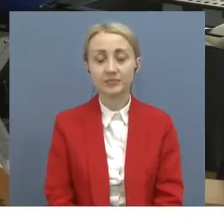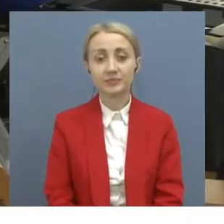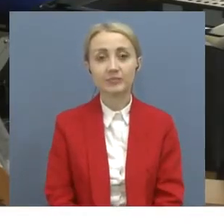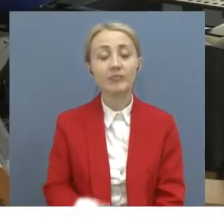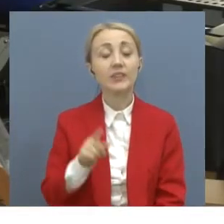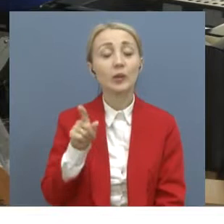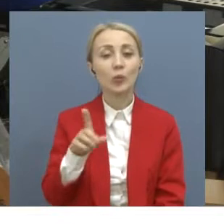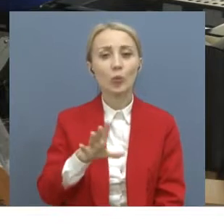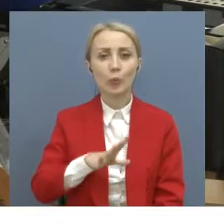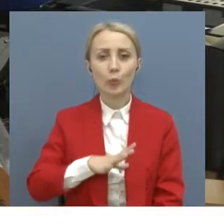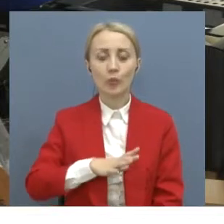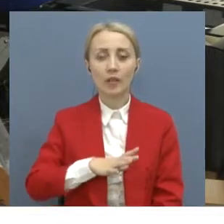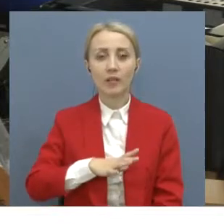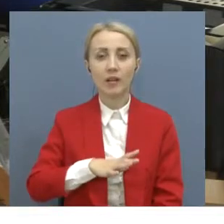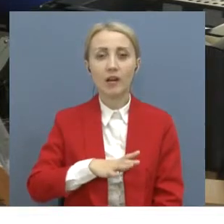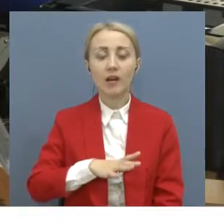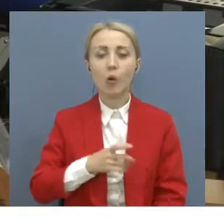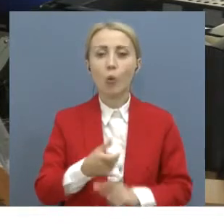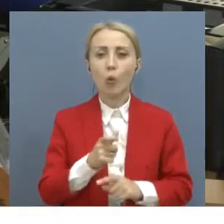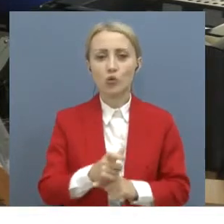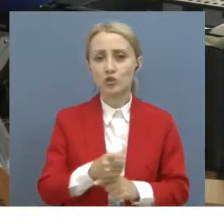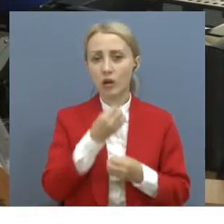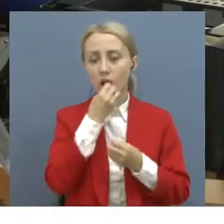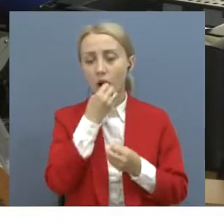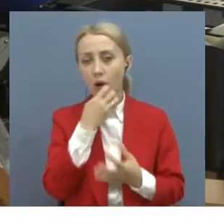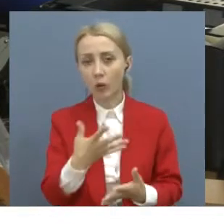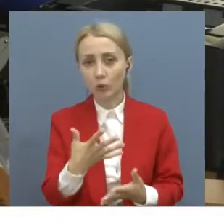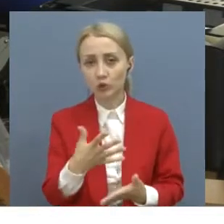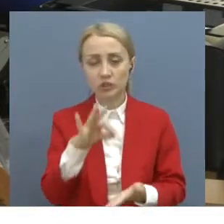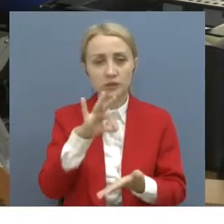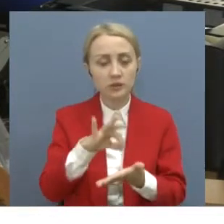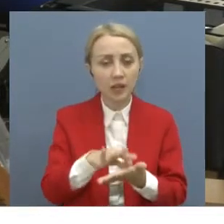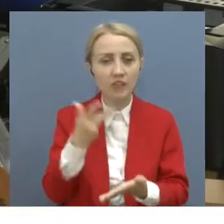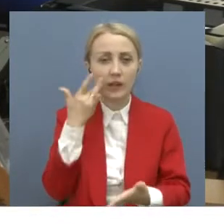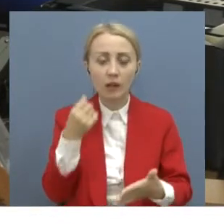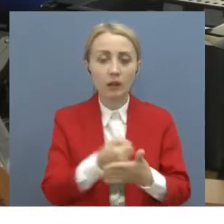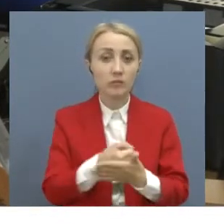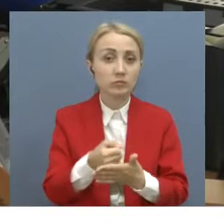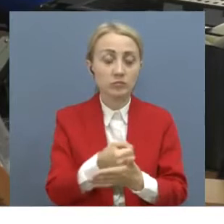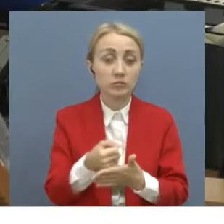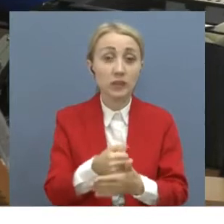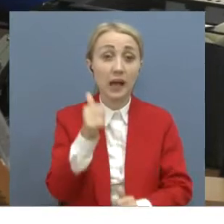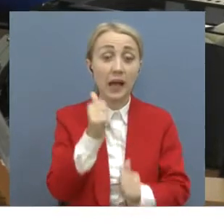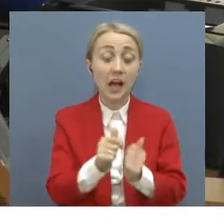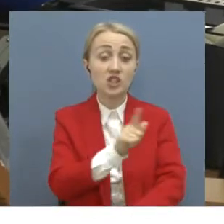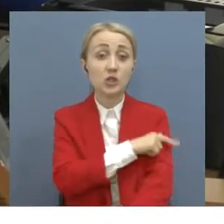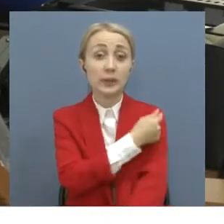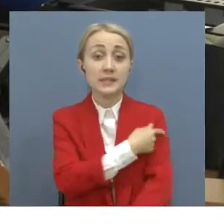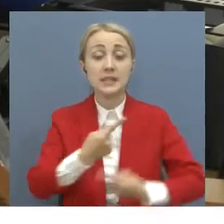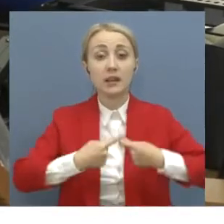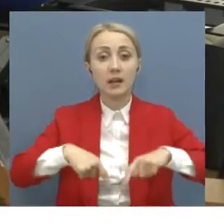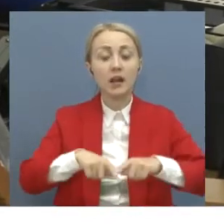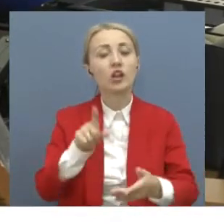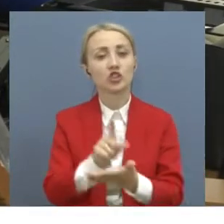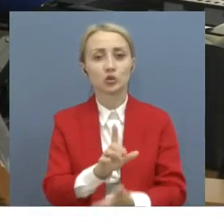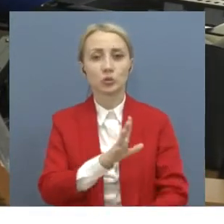стратегическая нацеленность. Оған әр дәрігерге жүктелген міндетті атқарудан бөлік басшы болу қасиеті тән. Шаруашылық емдік